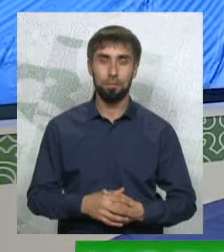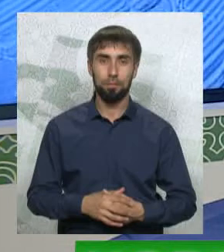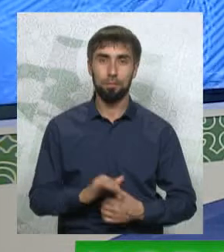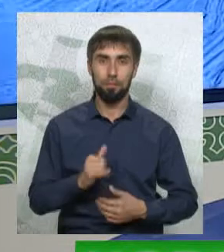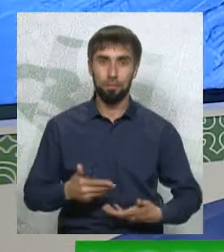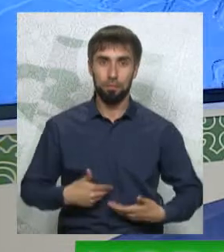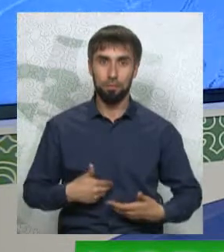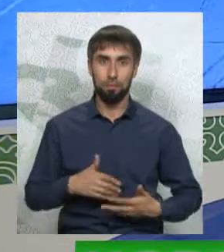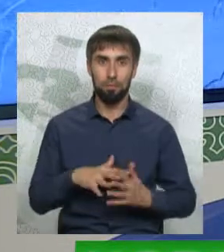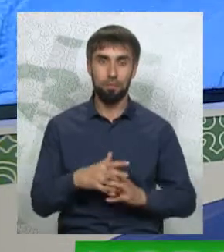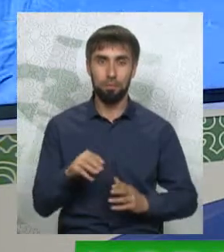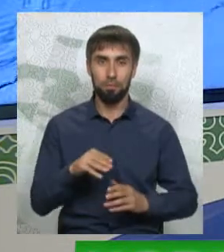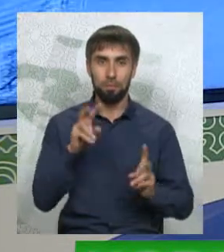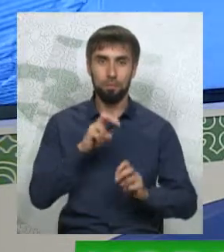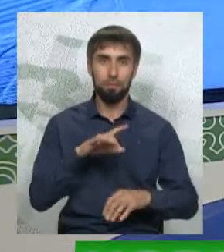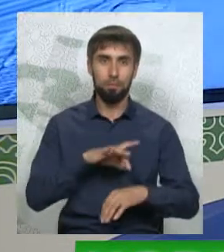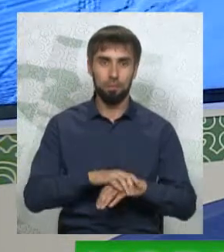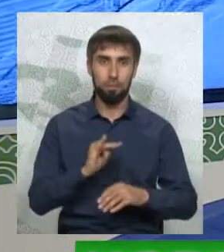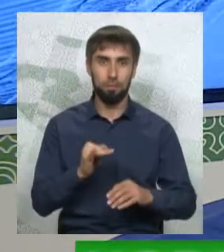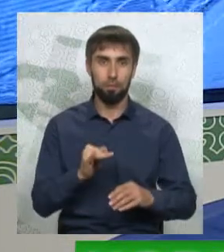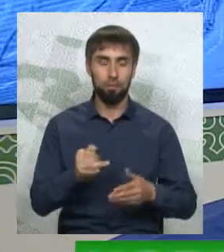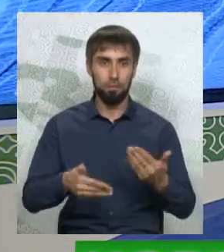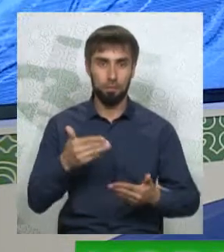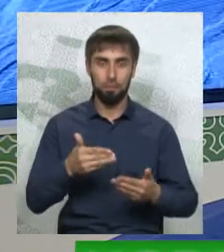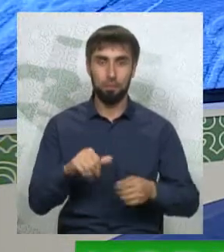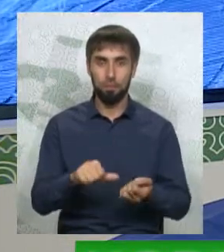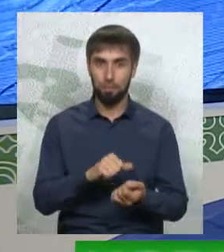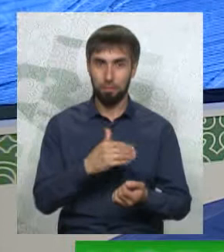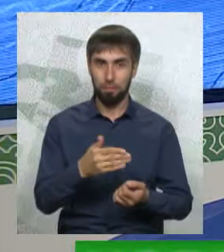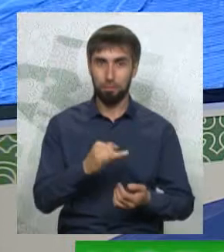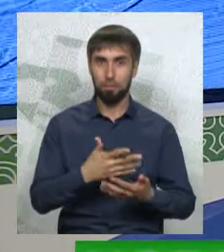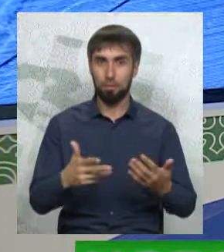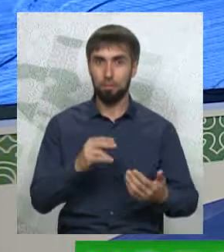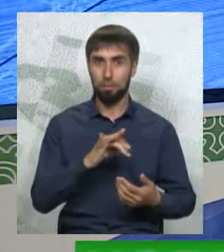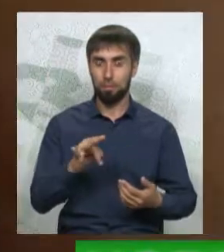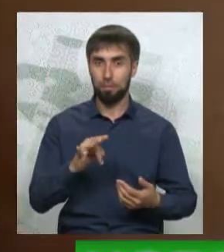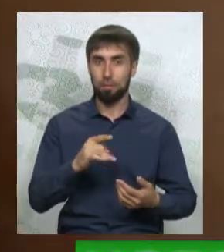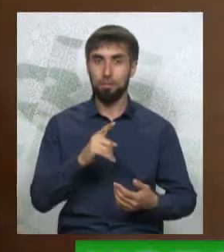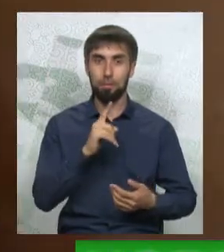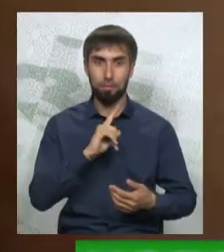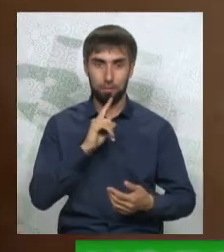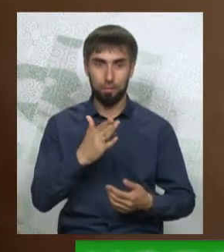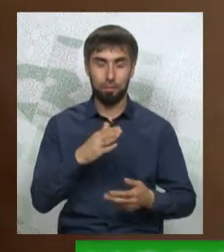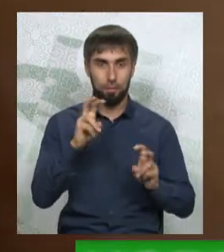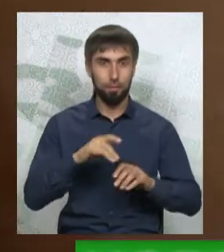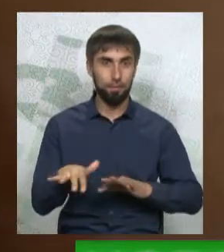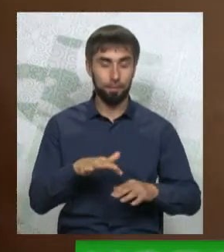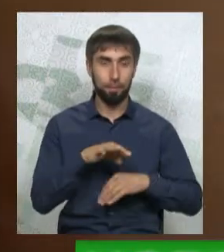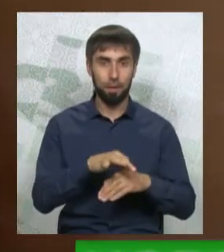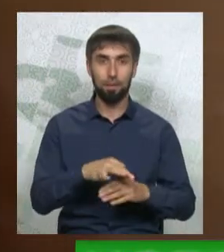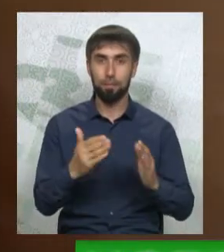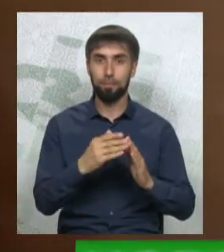У жителей селения Троицкое в ходе обыска обнаружены и изъяты наркотические вещества и разнокалиберные боеприпасы. Обыскные мероприятия